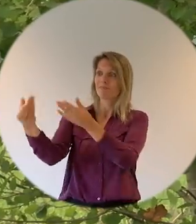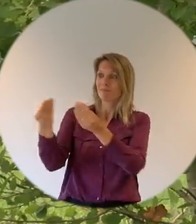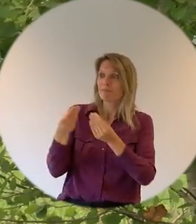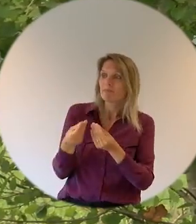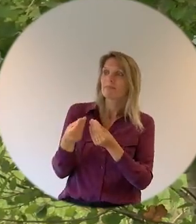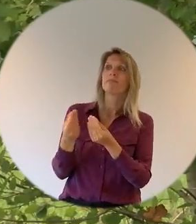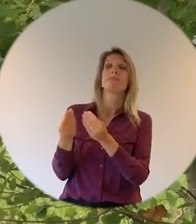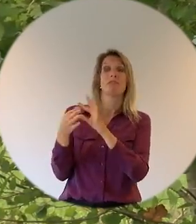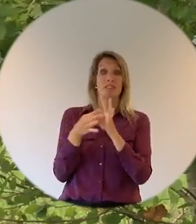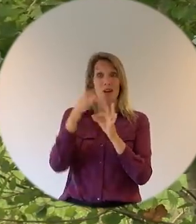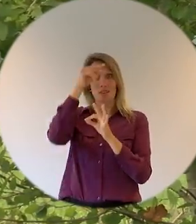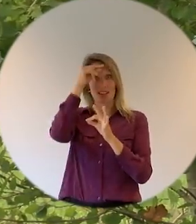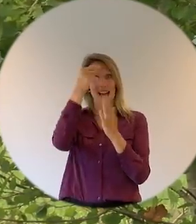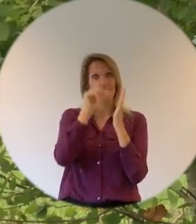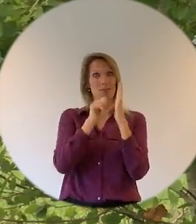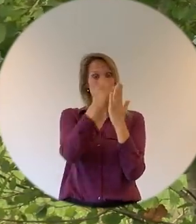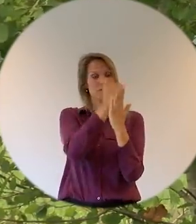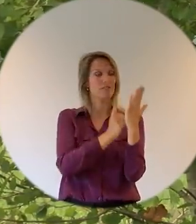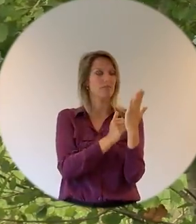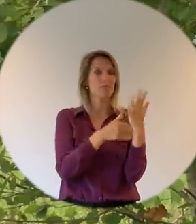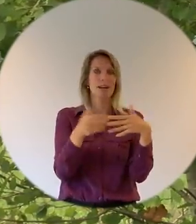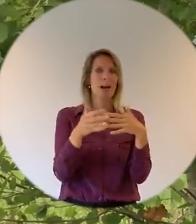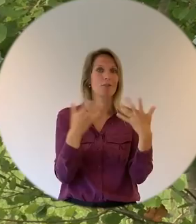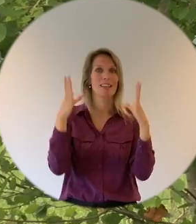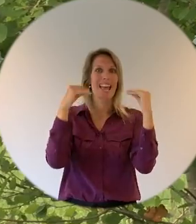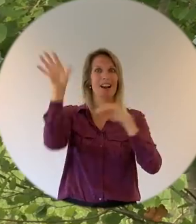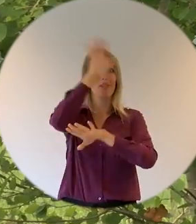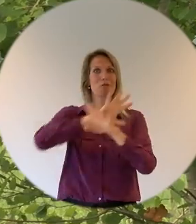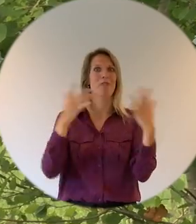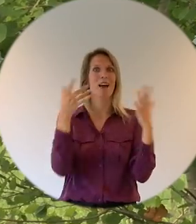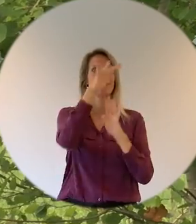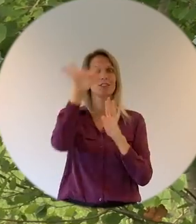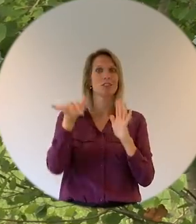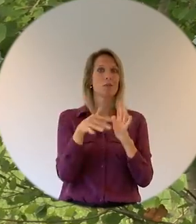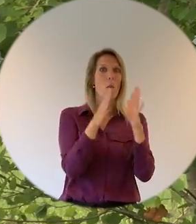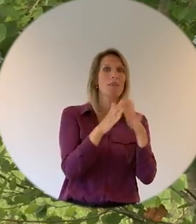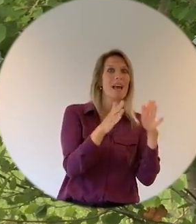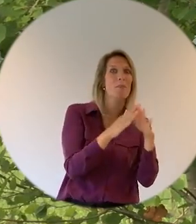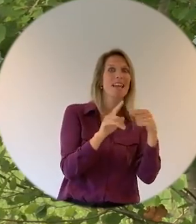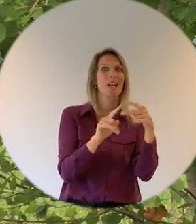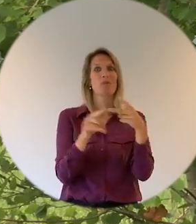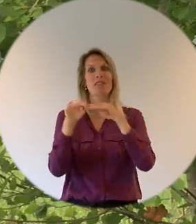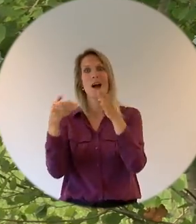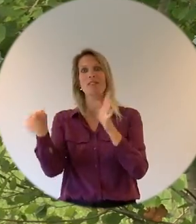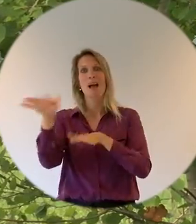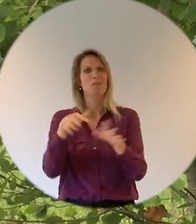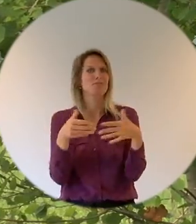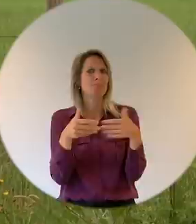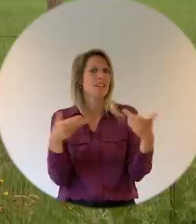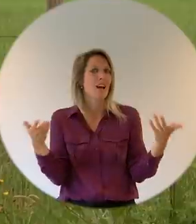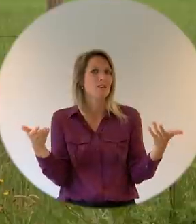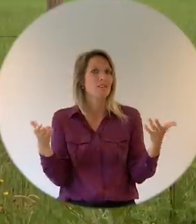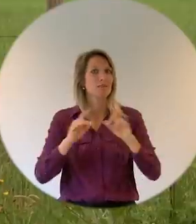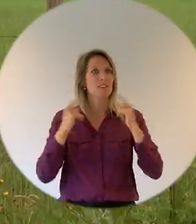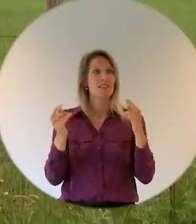vanuit de Gelatenbrief. Ja, waar we dan ook zijn in heel Nederland op de camping of in de huiskamers. En ja, wij hopen van harte dat dit ook